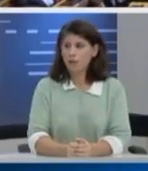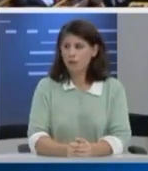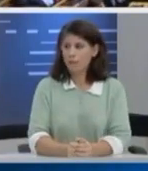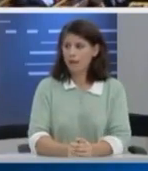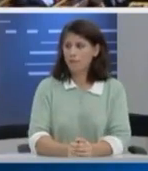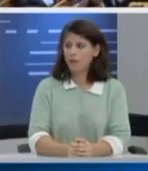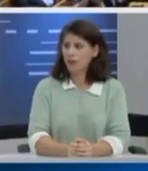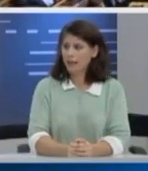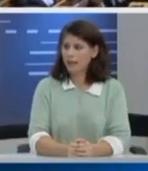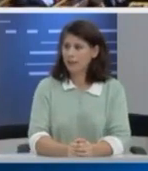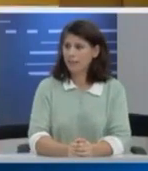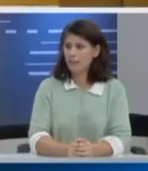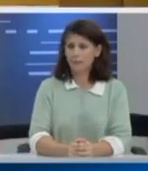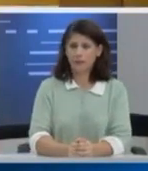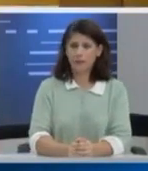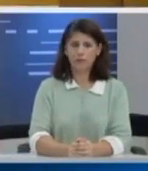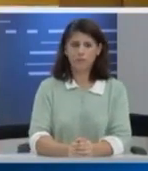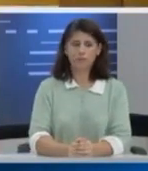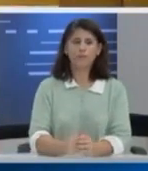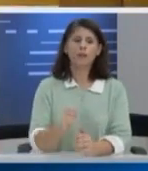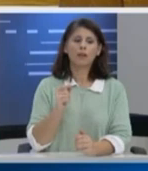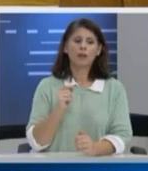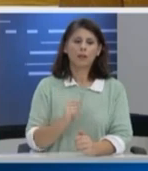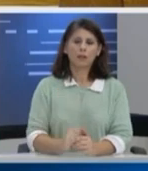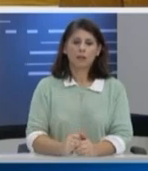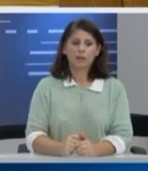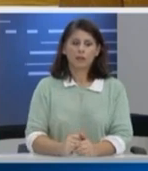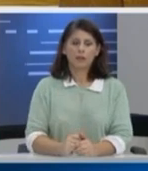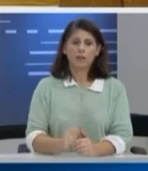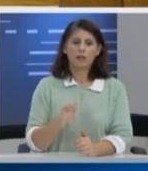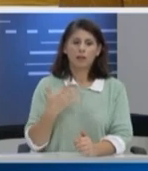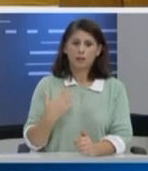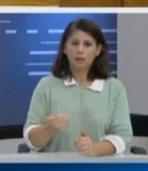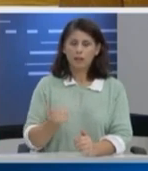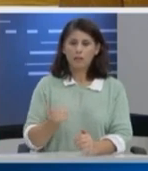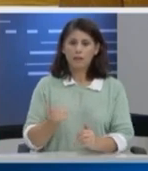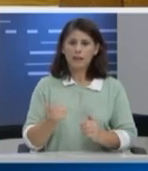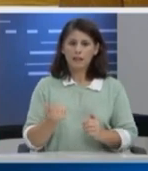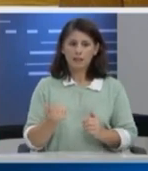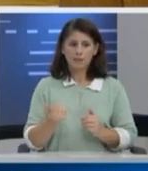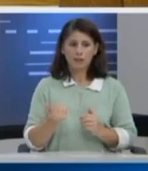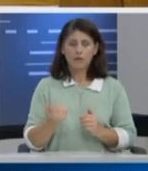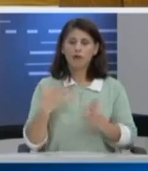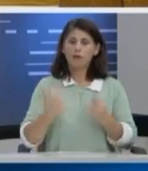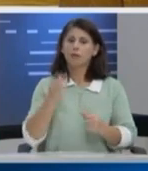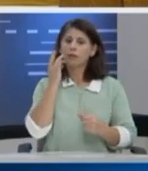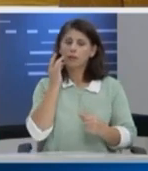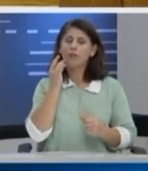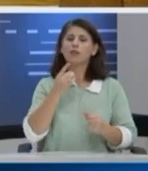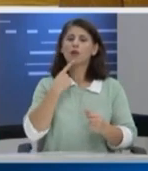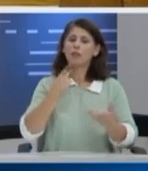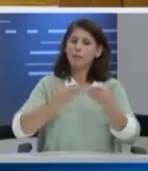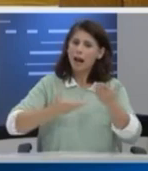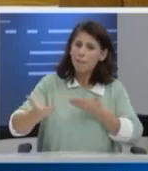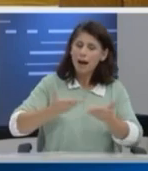Από τότε βέβαια μεσολάβησαν πολλά, κύλησε πολύ νερό στα βλάκι. Είχαμε τη δύσκολη και επίπονη διαπραγμάτευση το